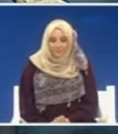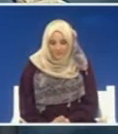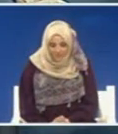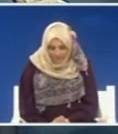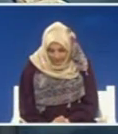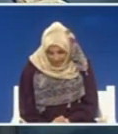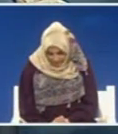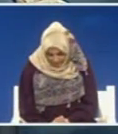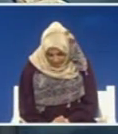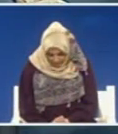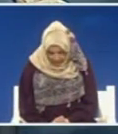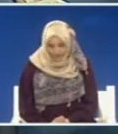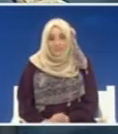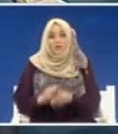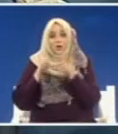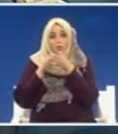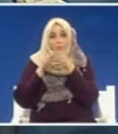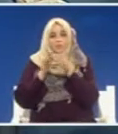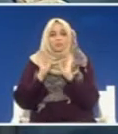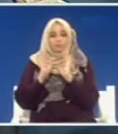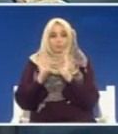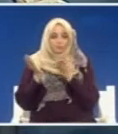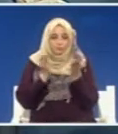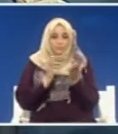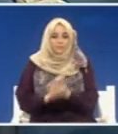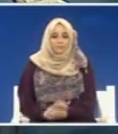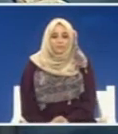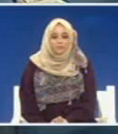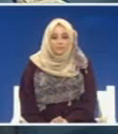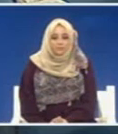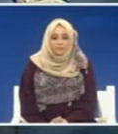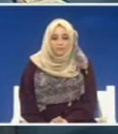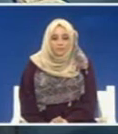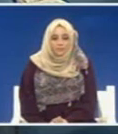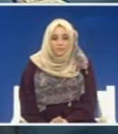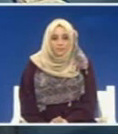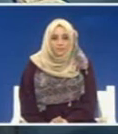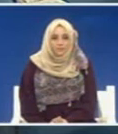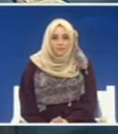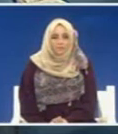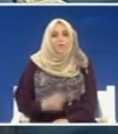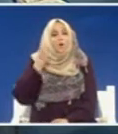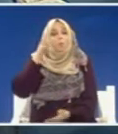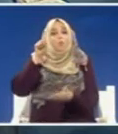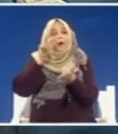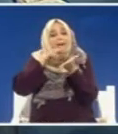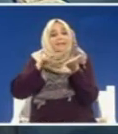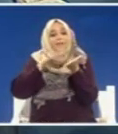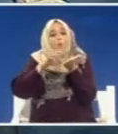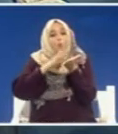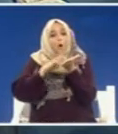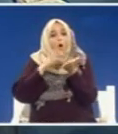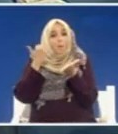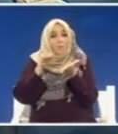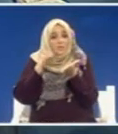شخصي شيخ سعد على قراءة القرآن. أيوة. إلا لازم بالخمار ولا بالخمار